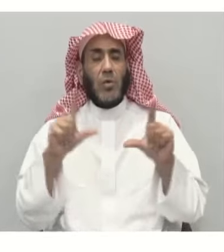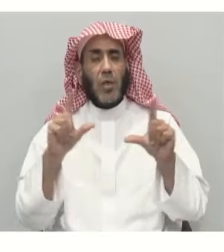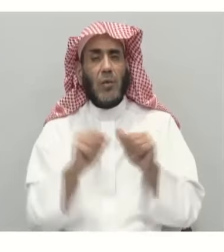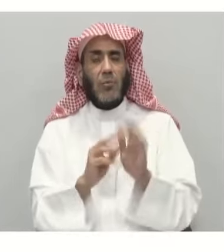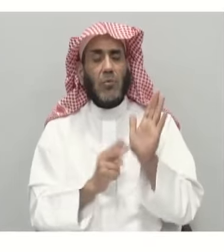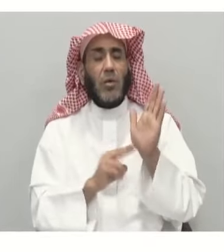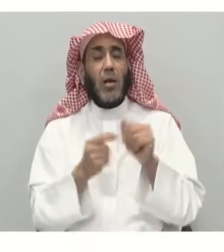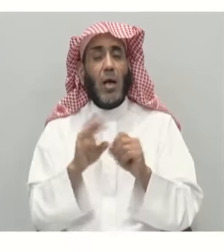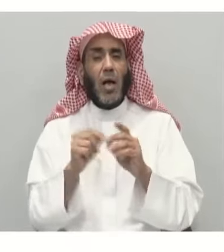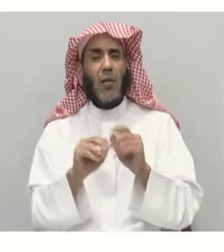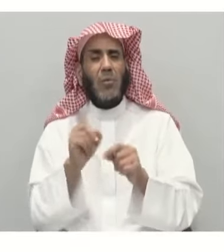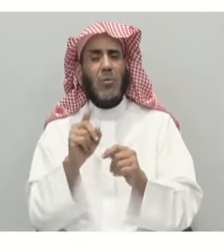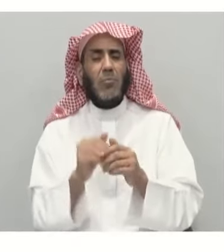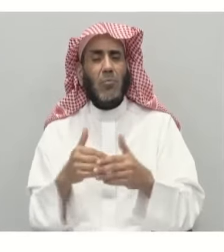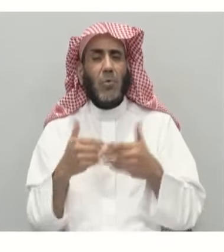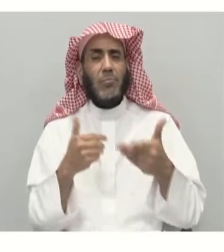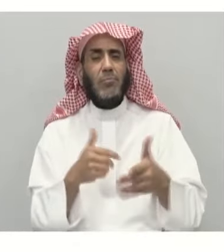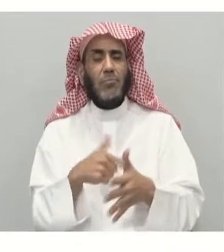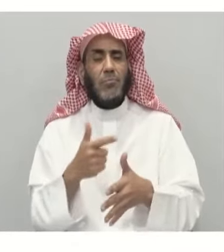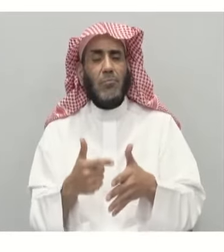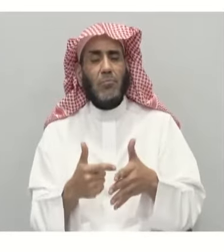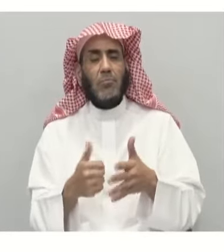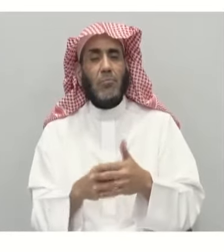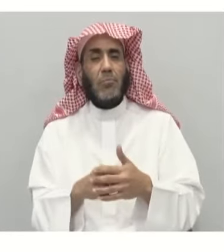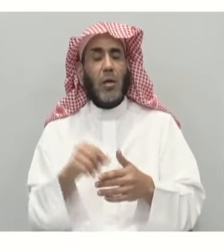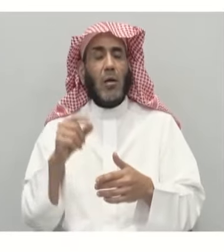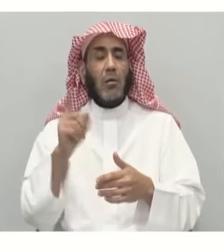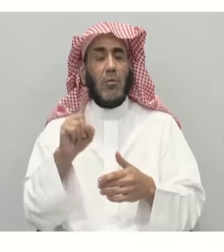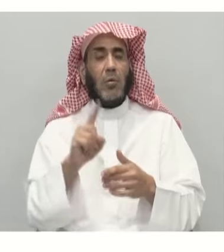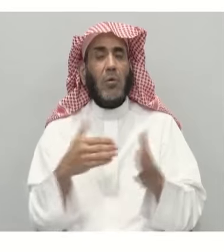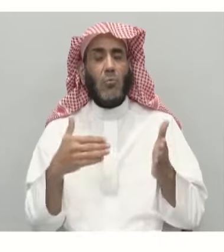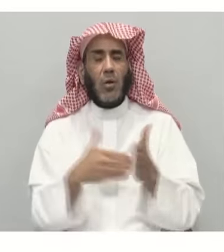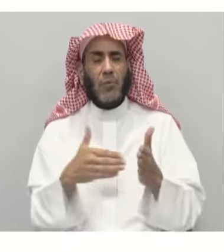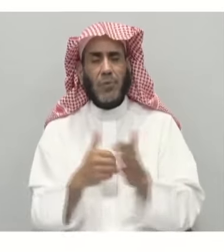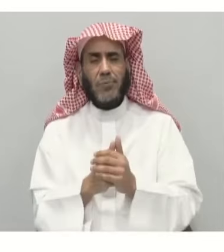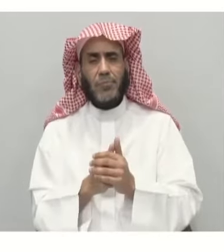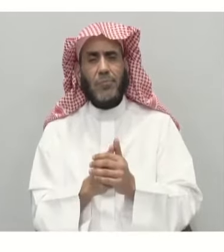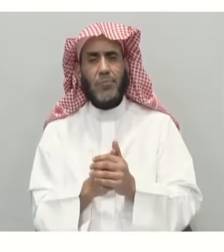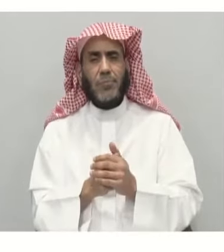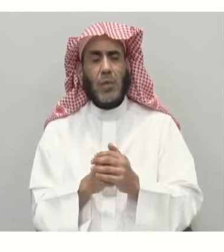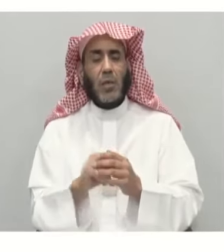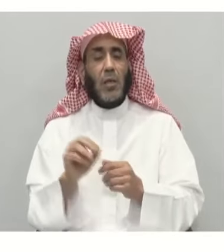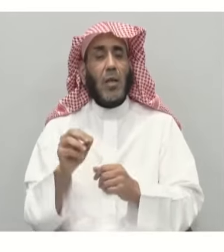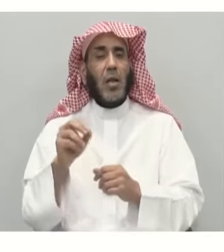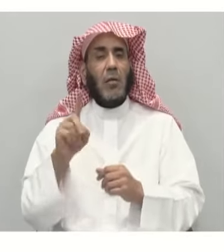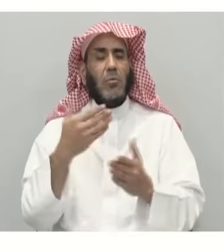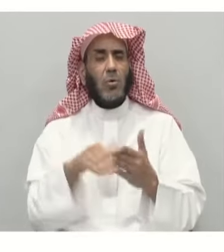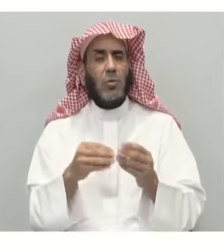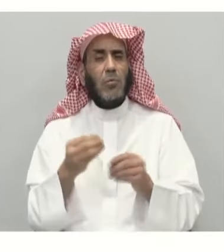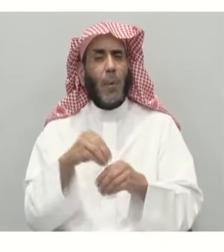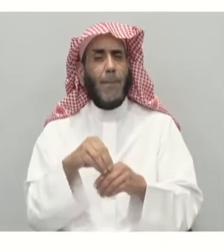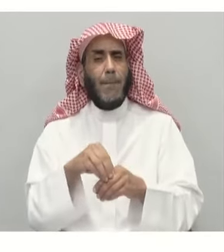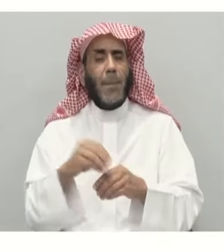في الهمزه المتوسطه ثم بعد ذلك اتحدث عن الهمزه المتطرفه فعندنا الهمزه المتوسطه تكتب